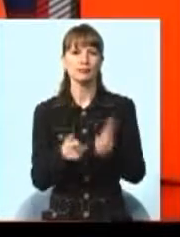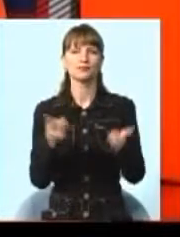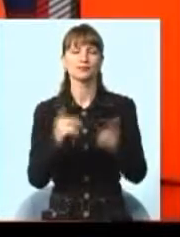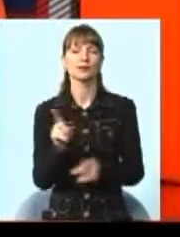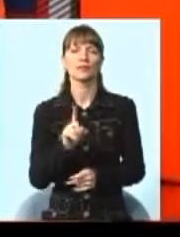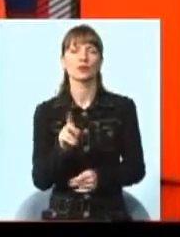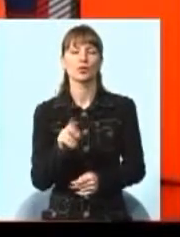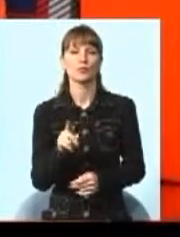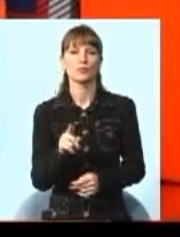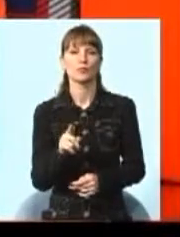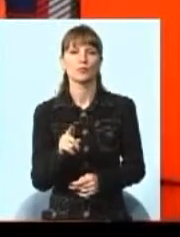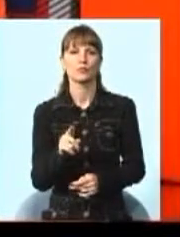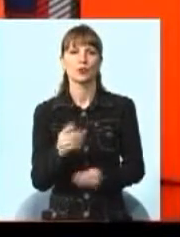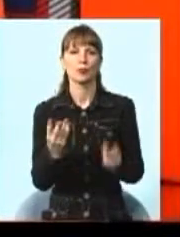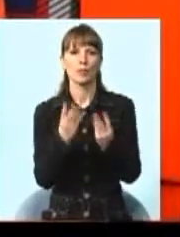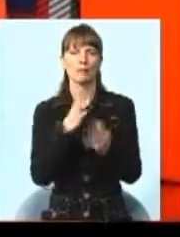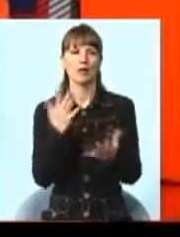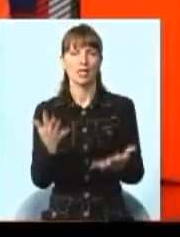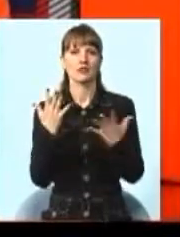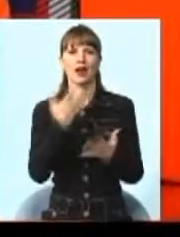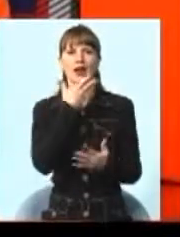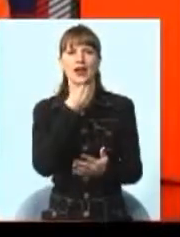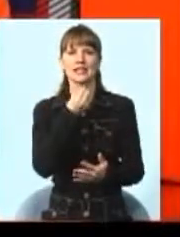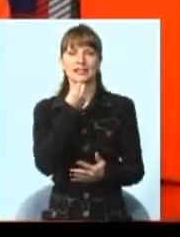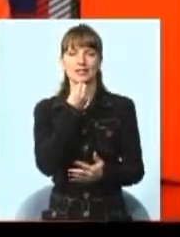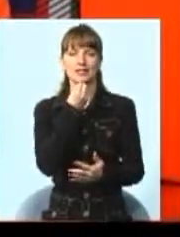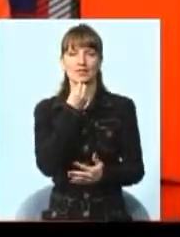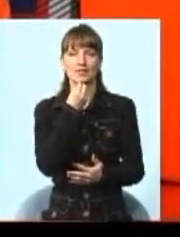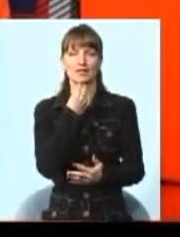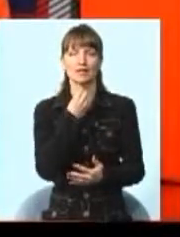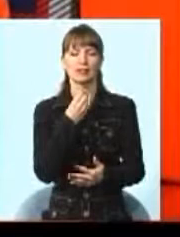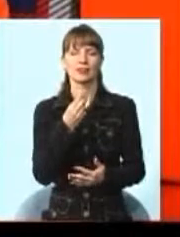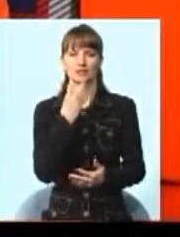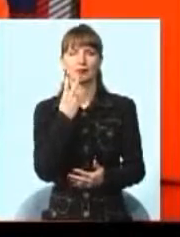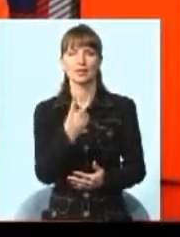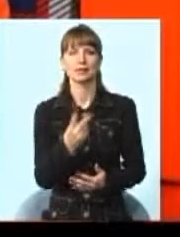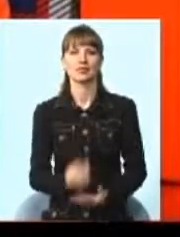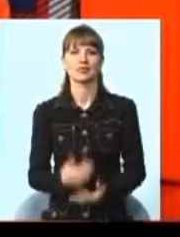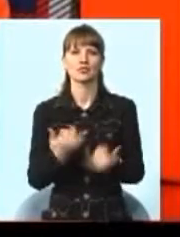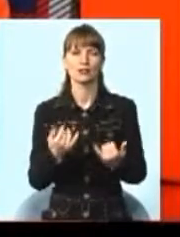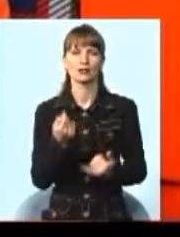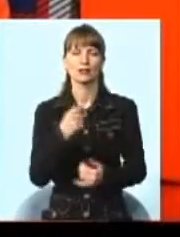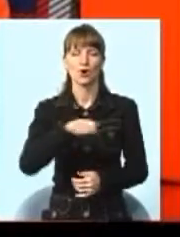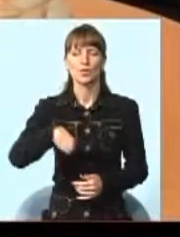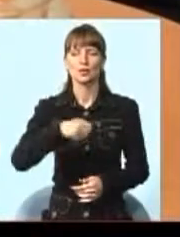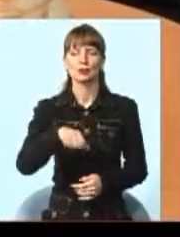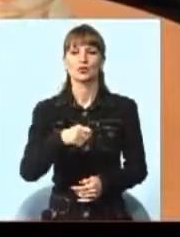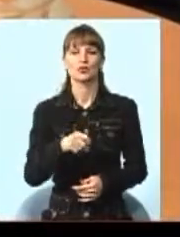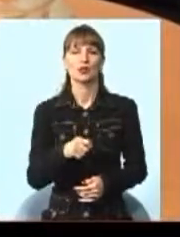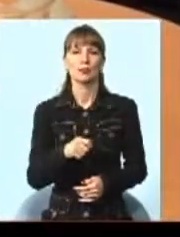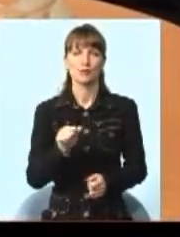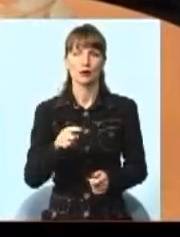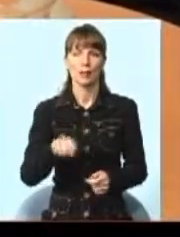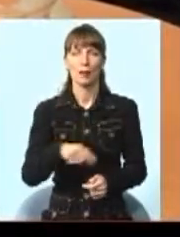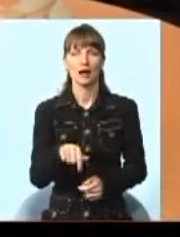того, щоб полум'я було яскраве, красиве і червоне. Зараз трошки розмішаємо. Ось так от можна